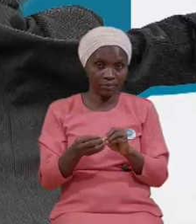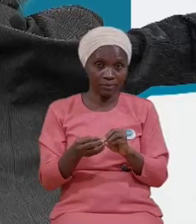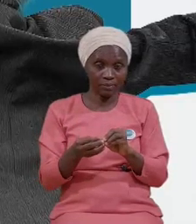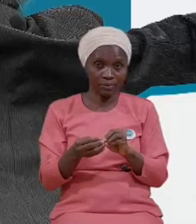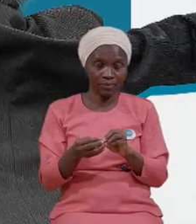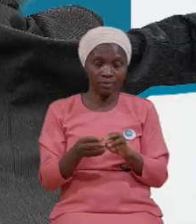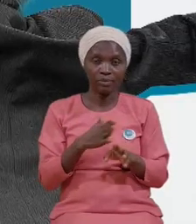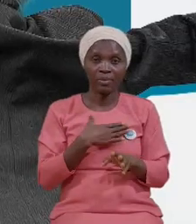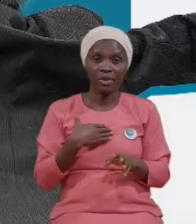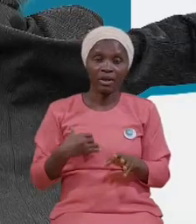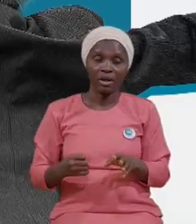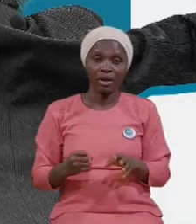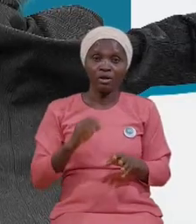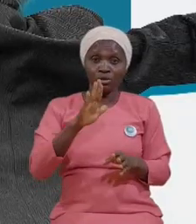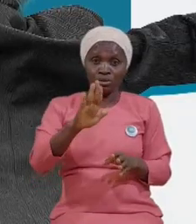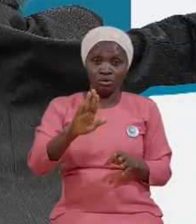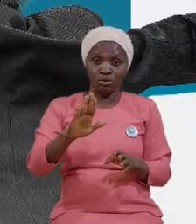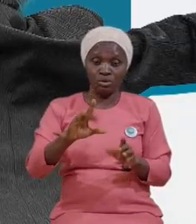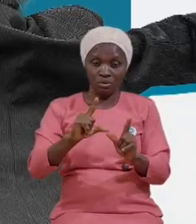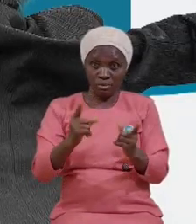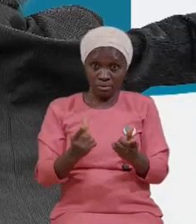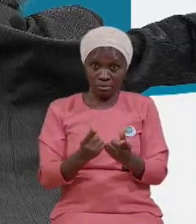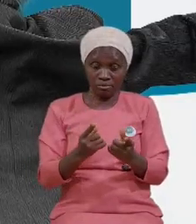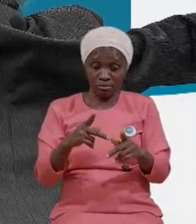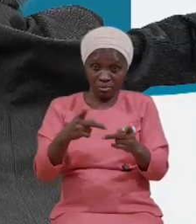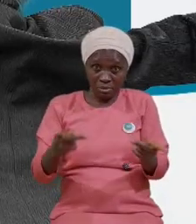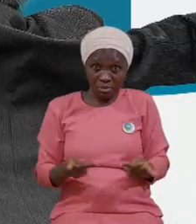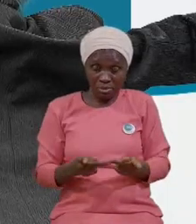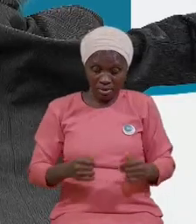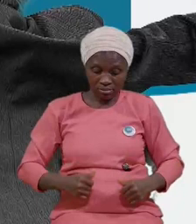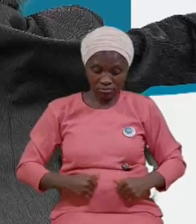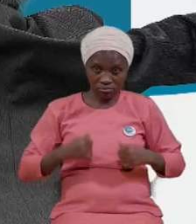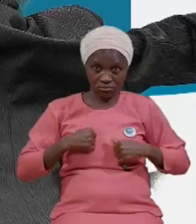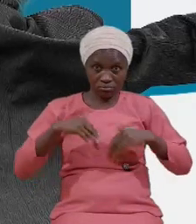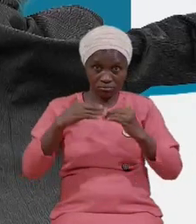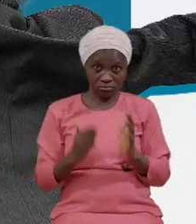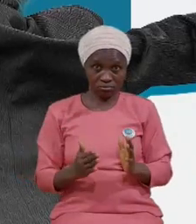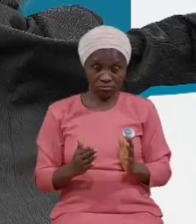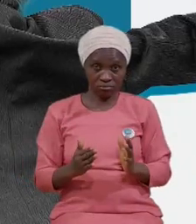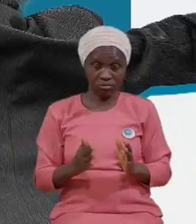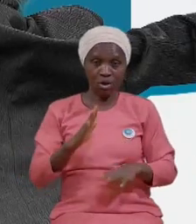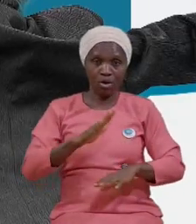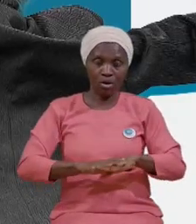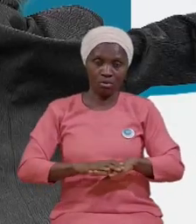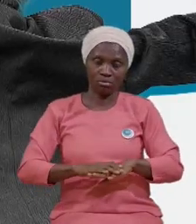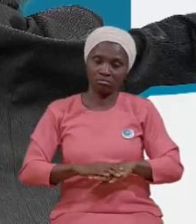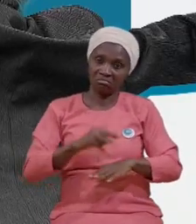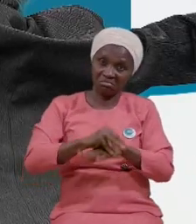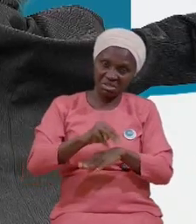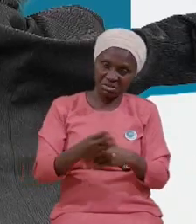puisse vous aider pour votre nouvelle vie et votre marche en Christ.